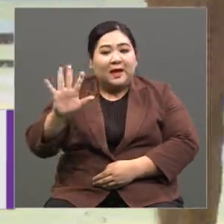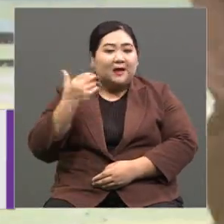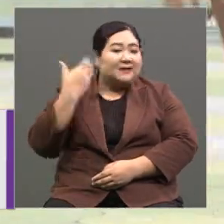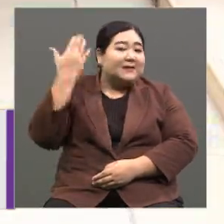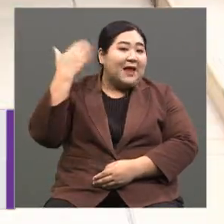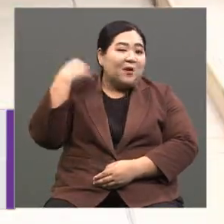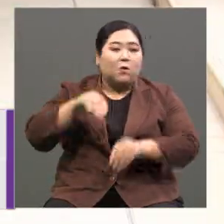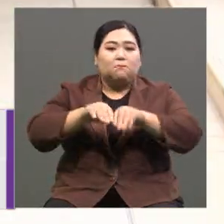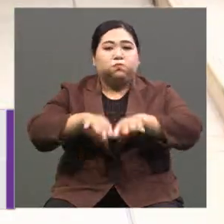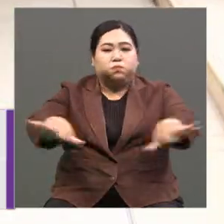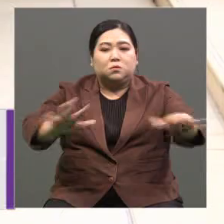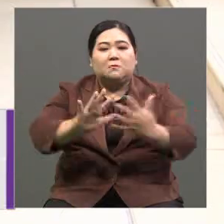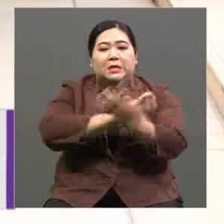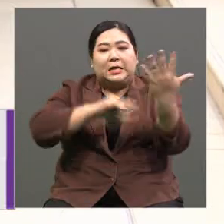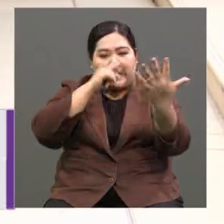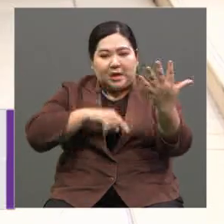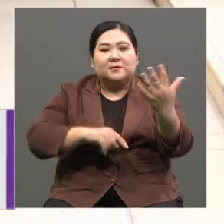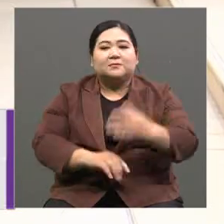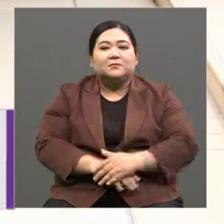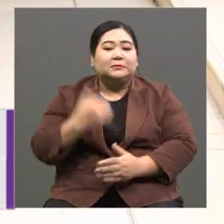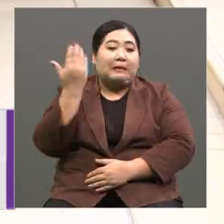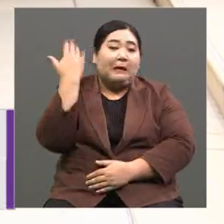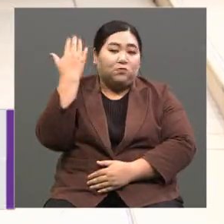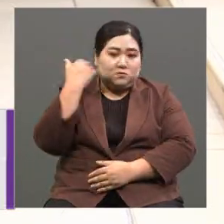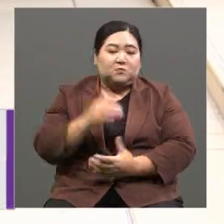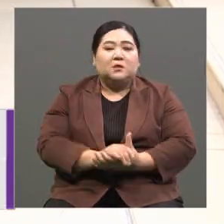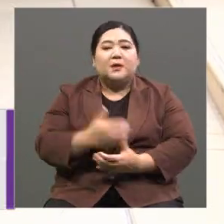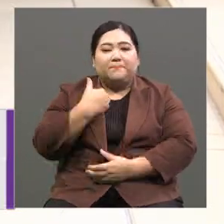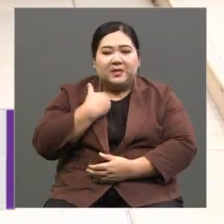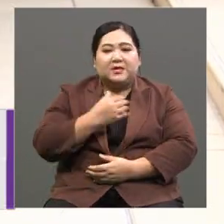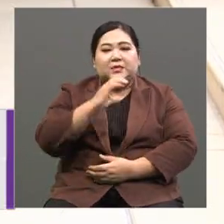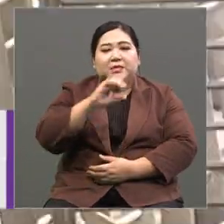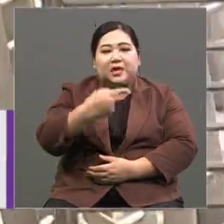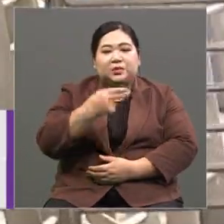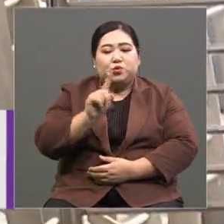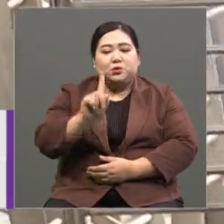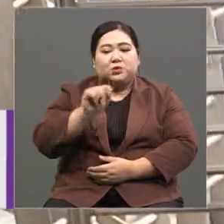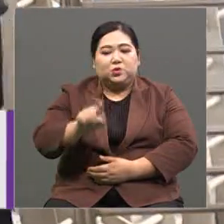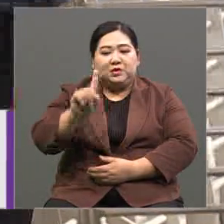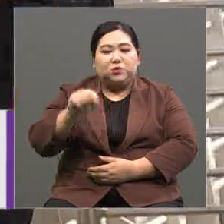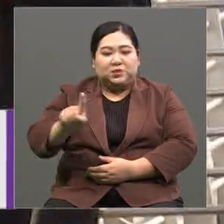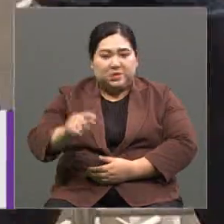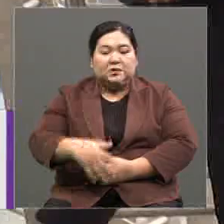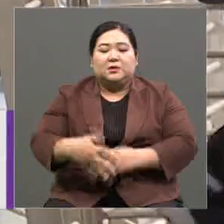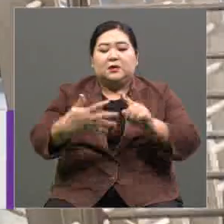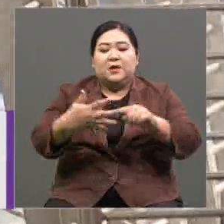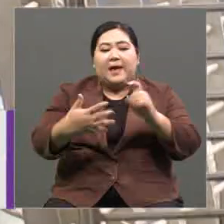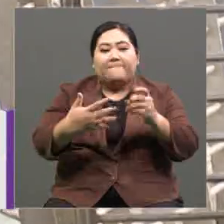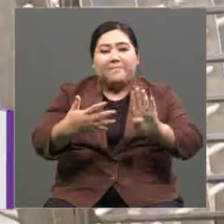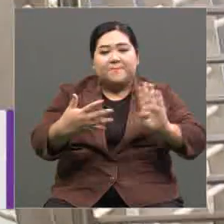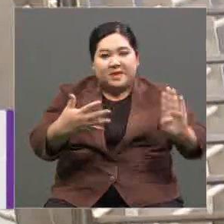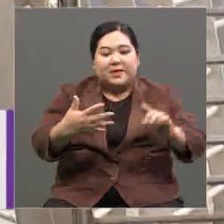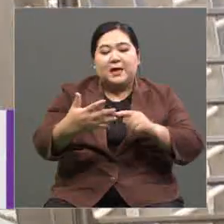เป็นตัวระบาดหลักในประเทศไทยนะครับนอกจากนี้ยังมี cs. 1.1BQจุด 1 xbb